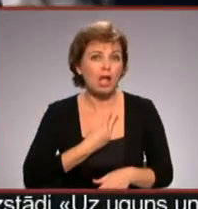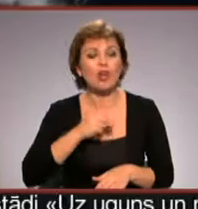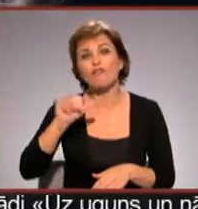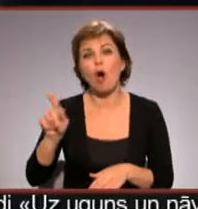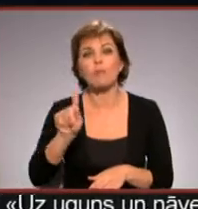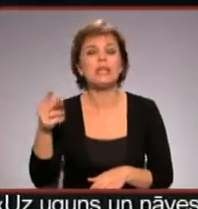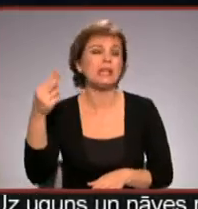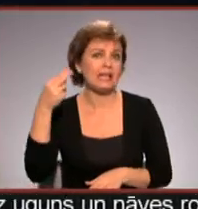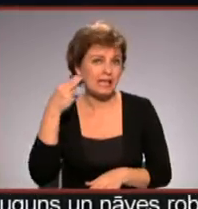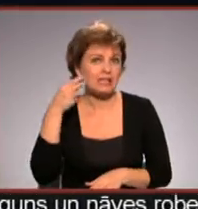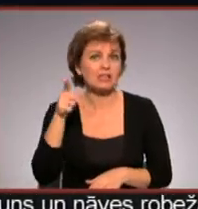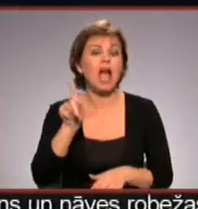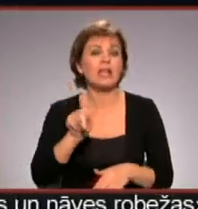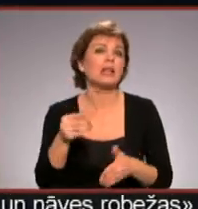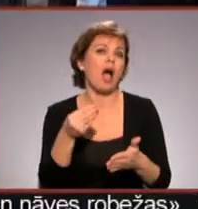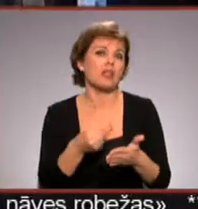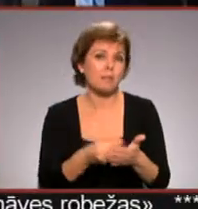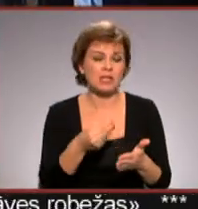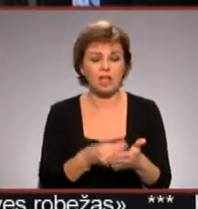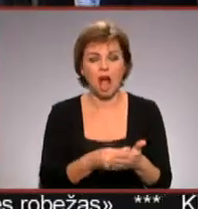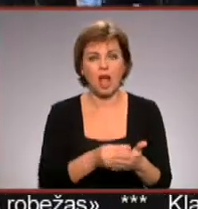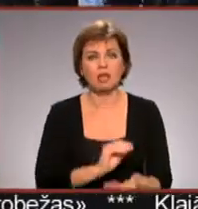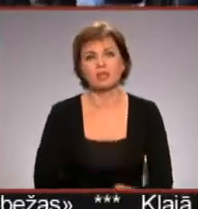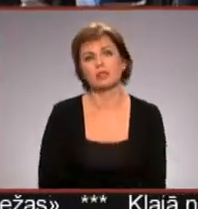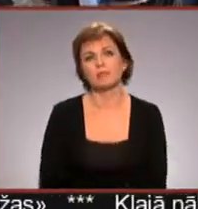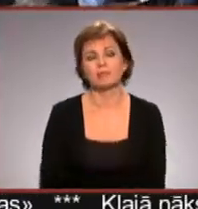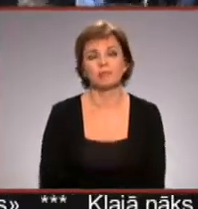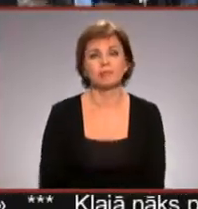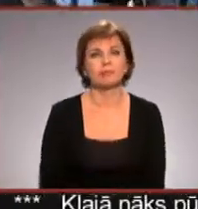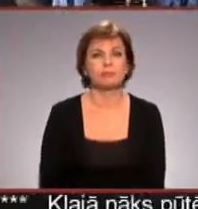Šajā gadījumā tas atmaksājies. Ines Ķeser, Mārtiņš Kopštāls, TV Kurzeme.